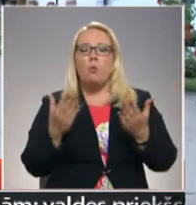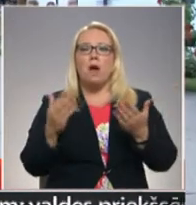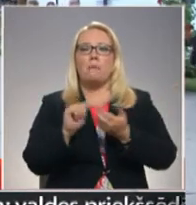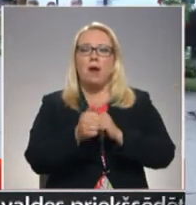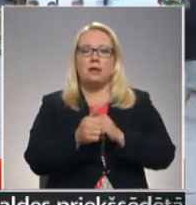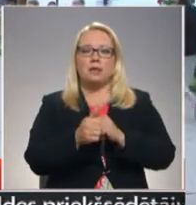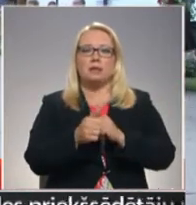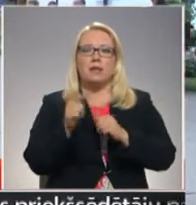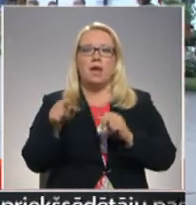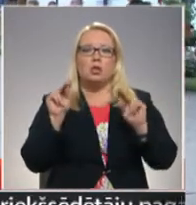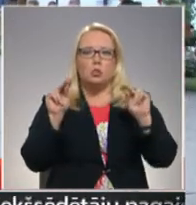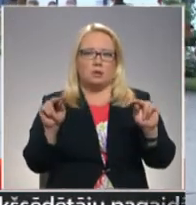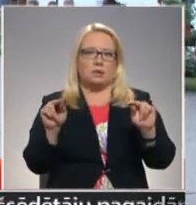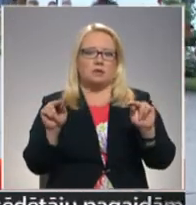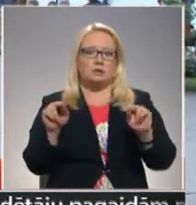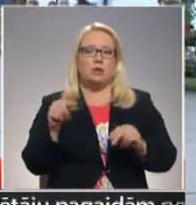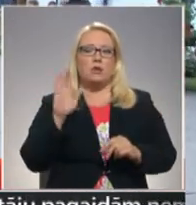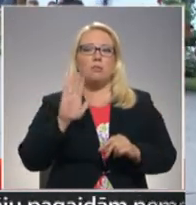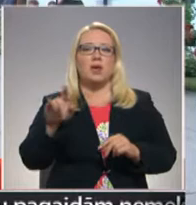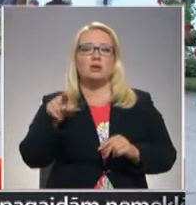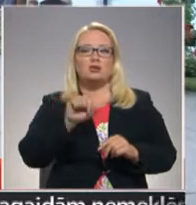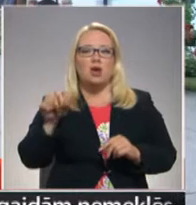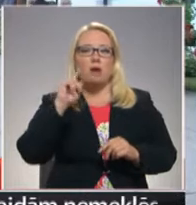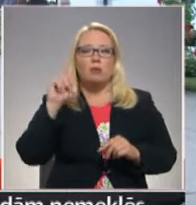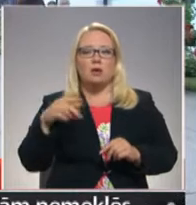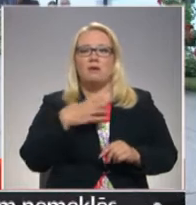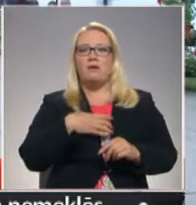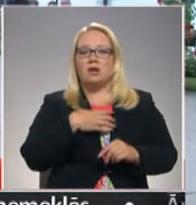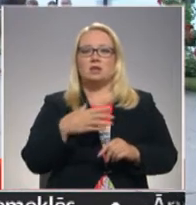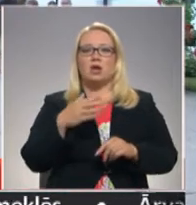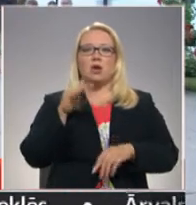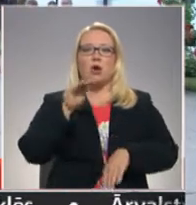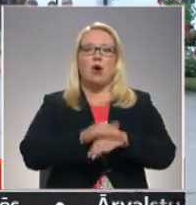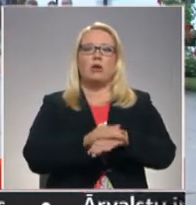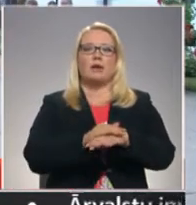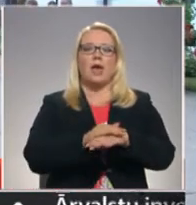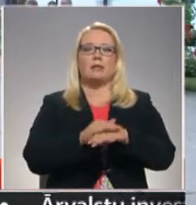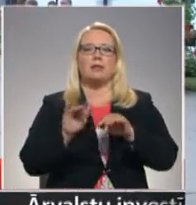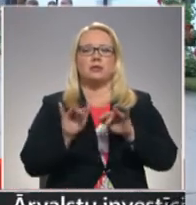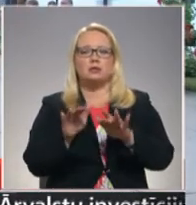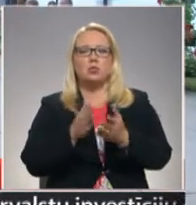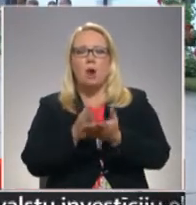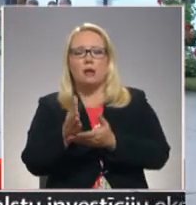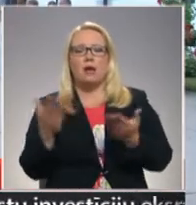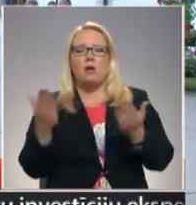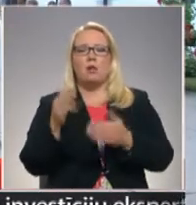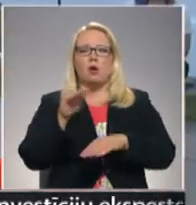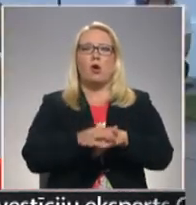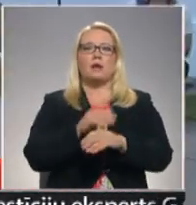notic. Un priekš tā, protams, ir vajadzīgi konkrēti soļi, kaut kādi konkrēti darbi, konkrēta